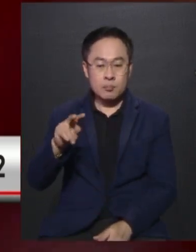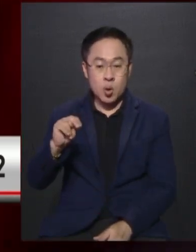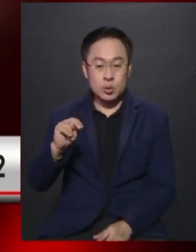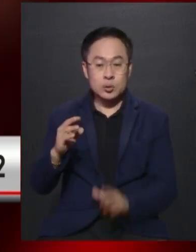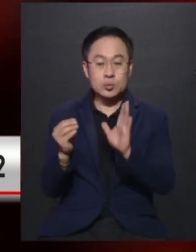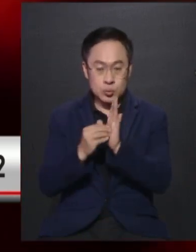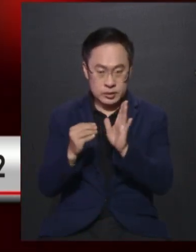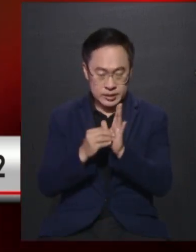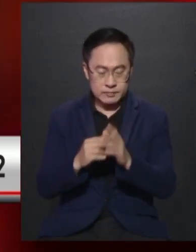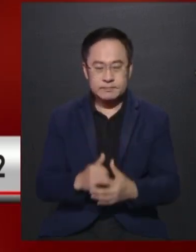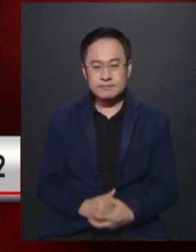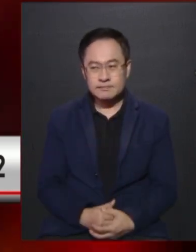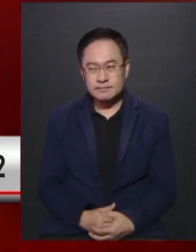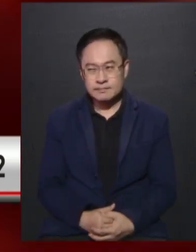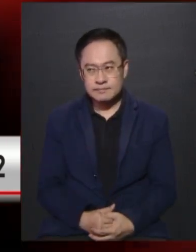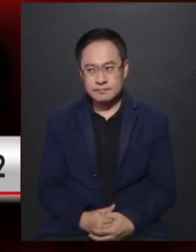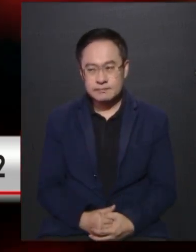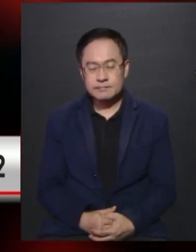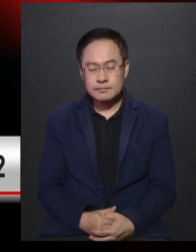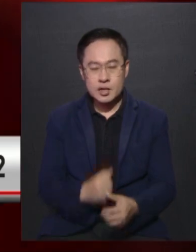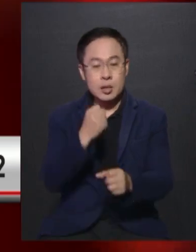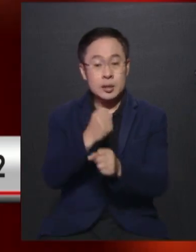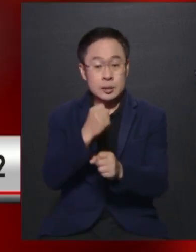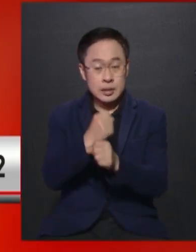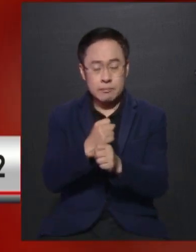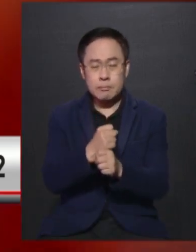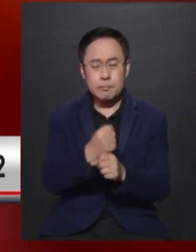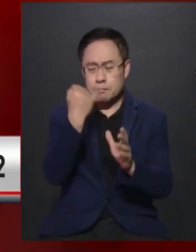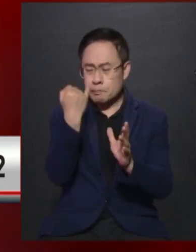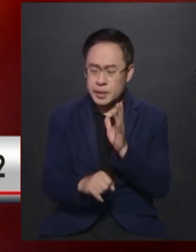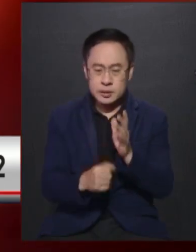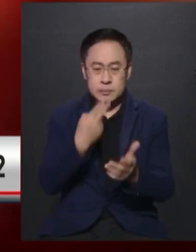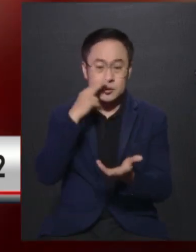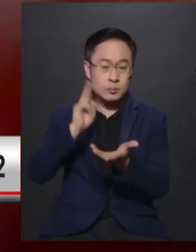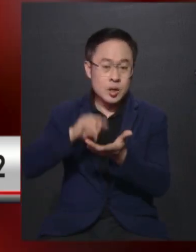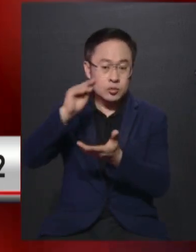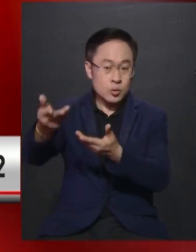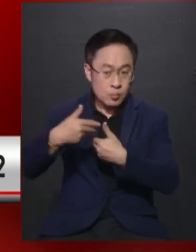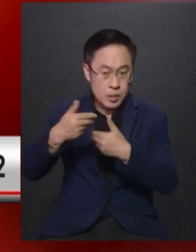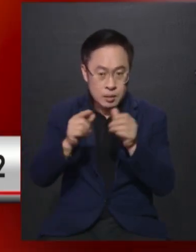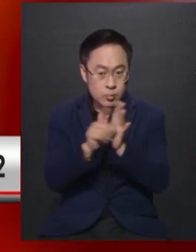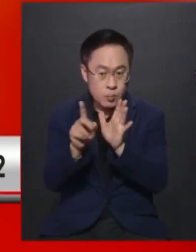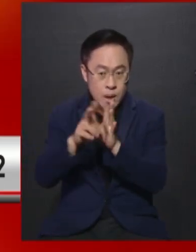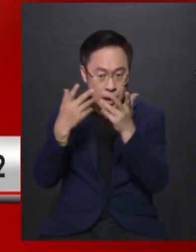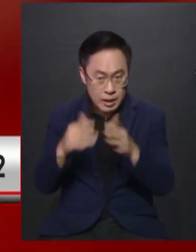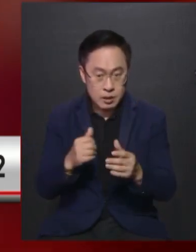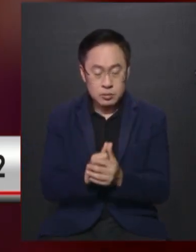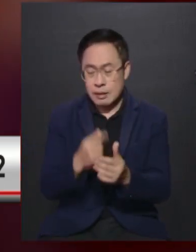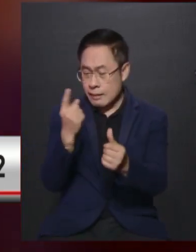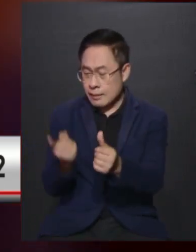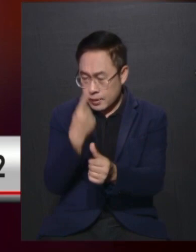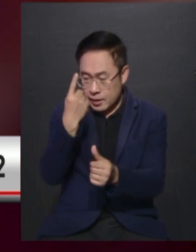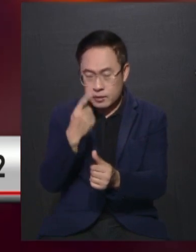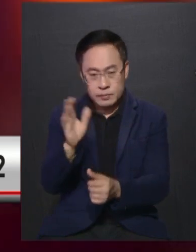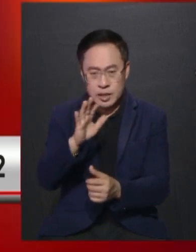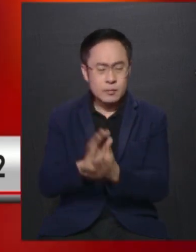รุงเทพมหานครแล้วไม่ใช่ครั้งแรกเพราะเคยถูกออกหมายเรียกในฐานะกลุ่มแกนนำในการจุดพลุ